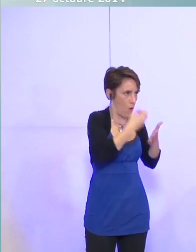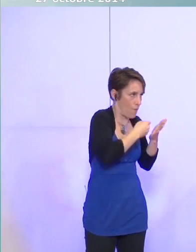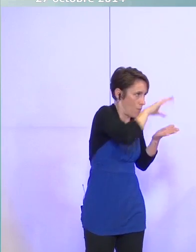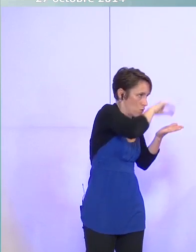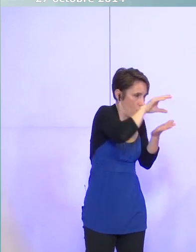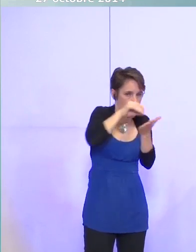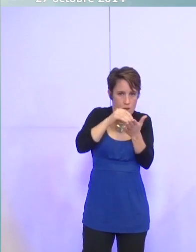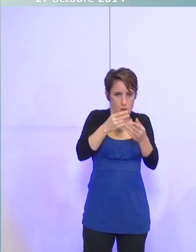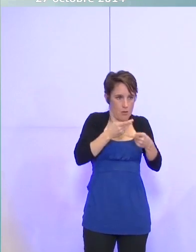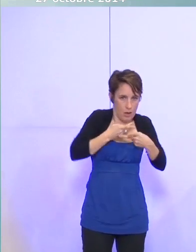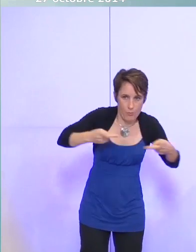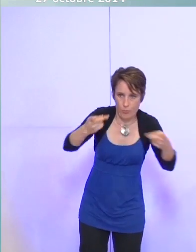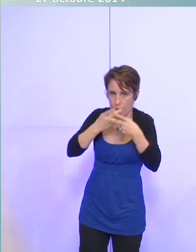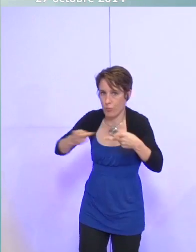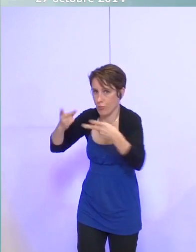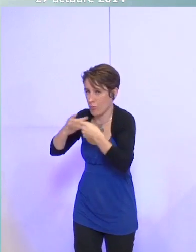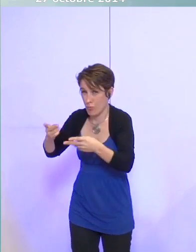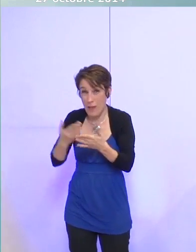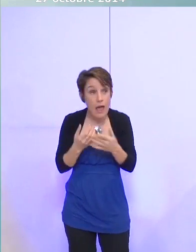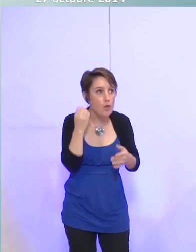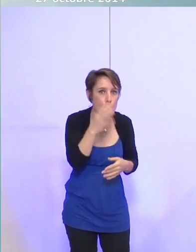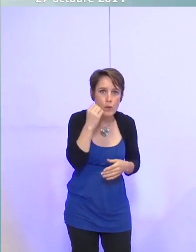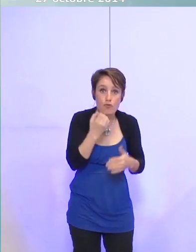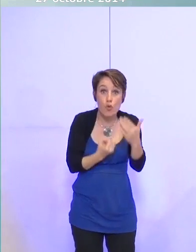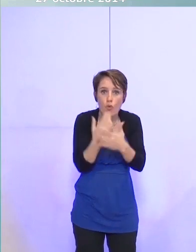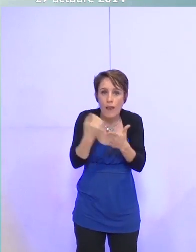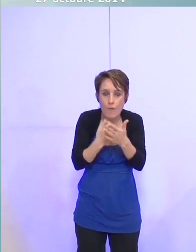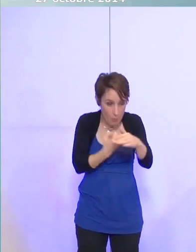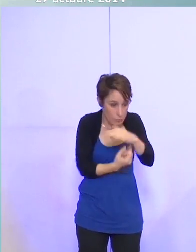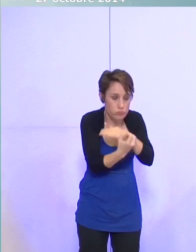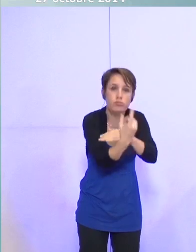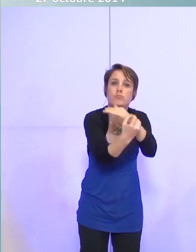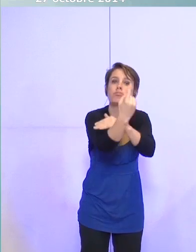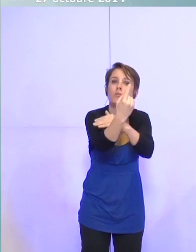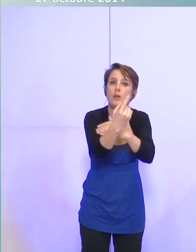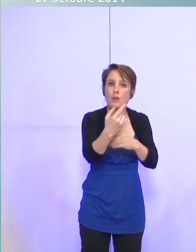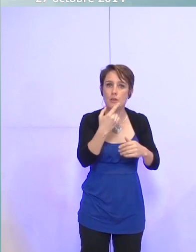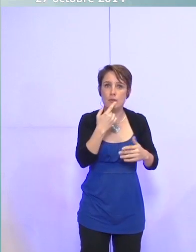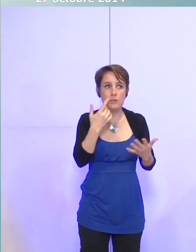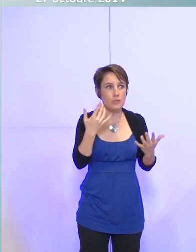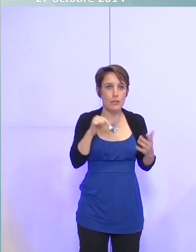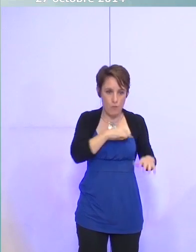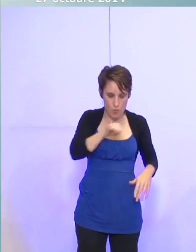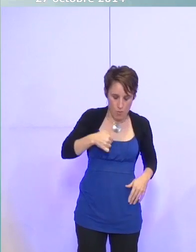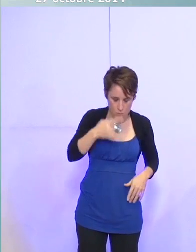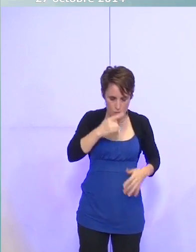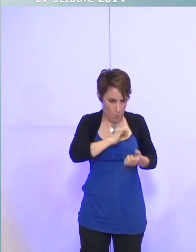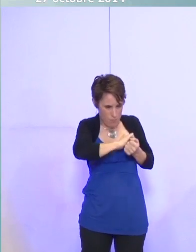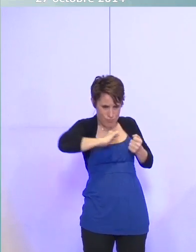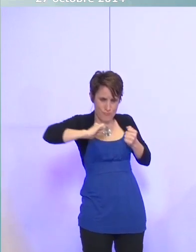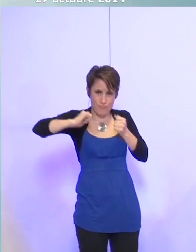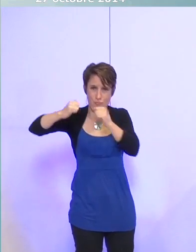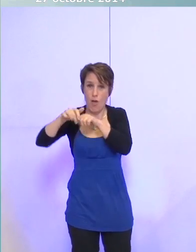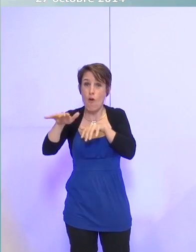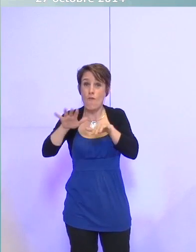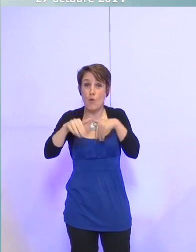est quotidiennement particulièrement vaste. La démarche nécessite donc une transformation ambitieuse du